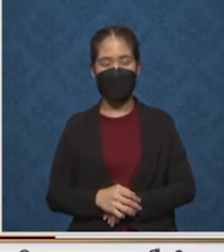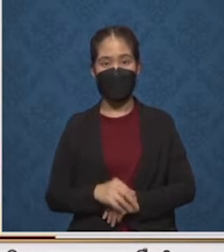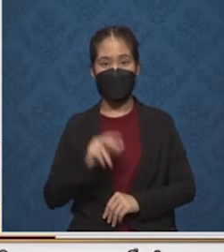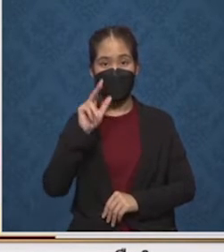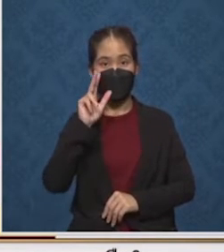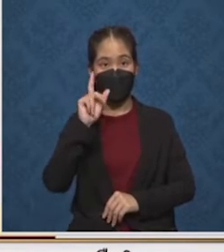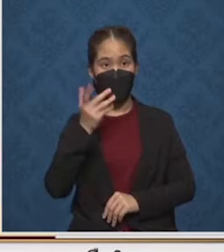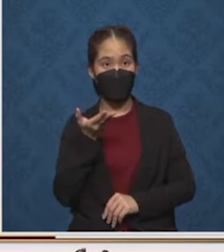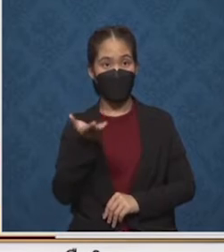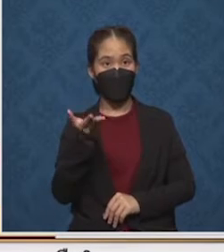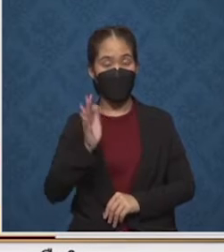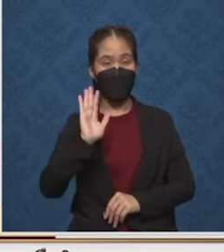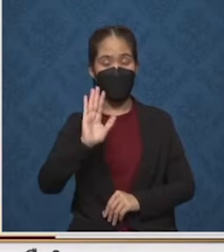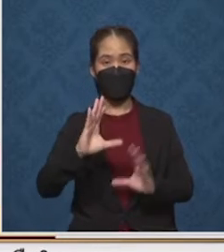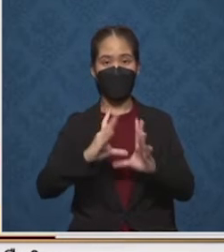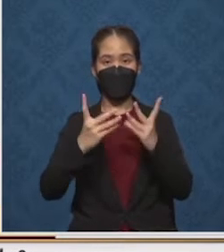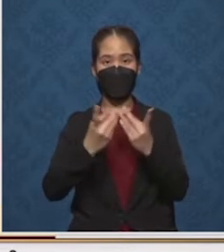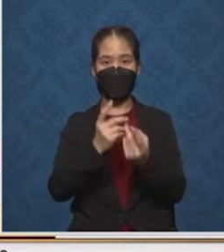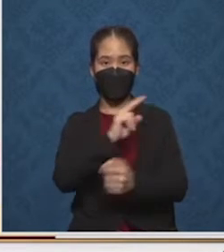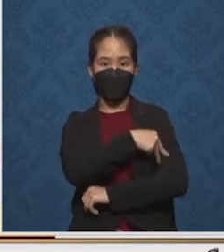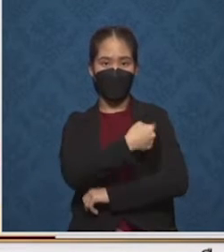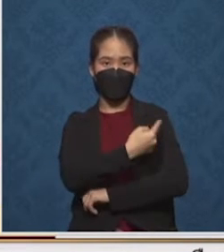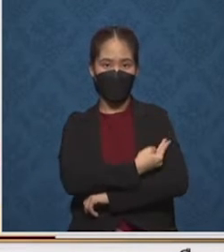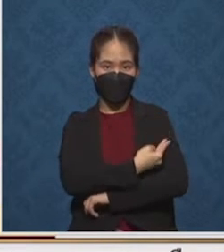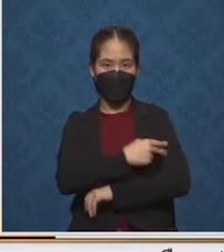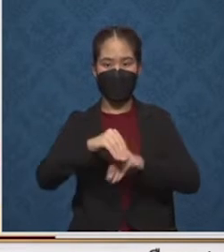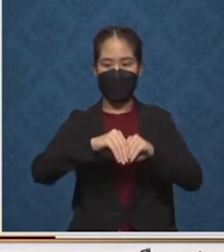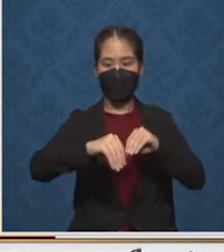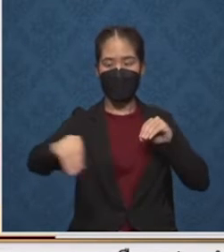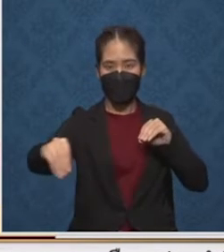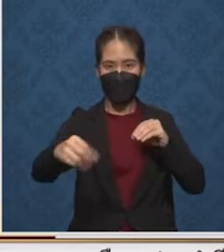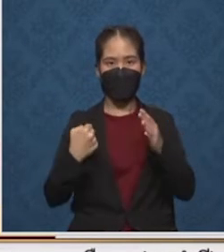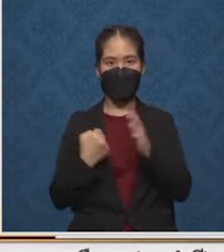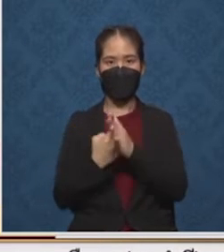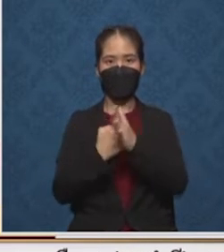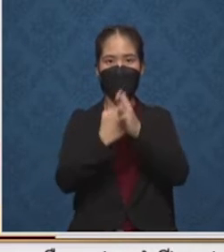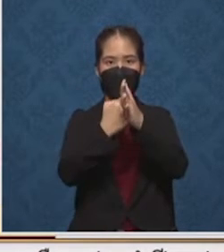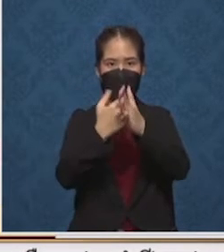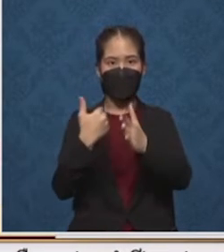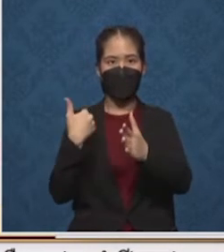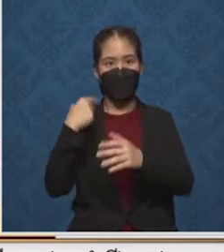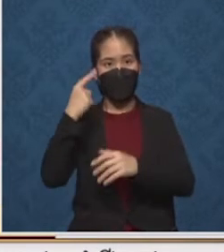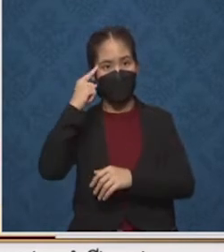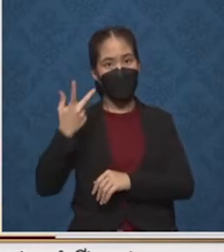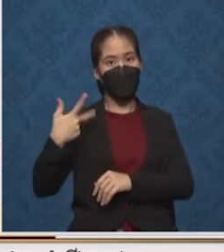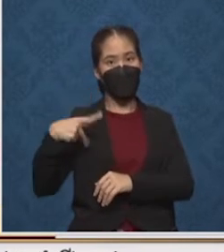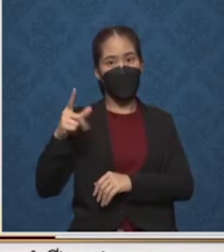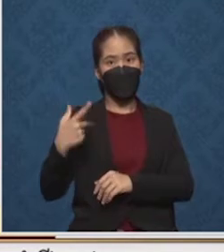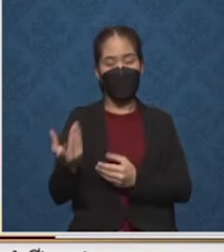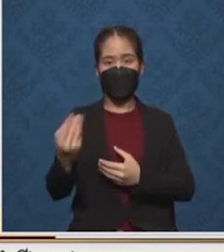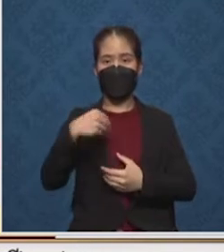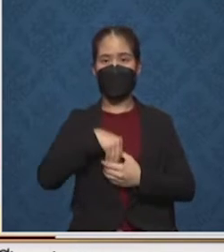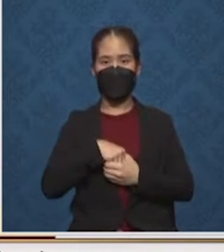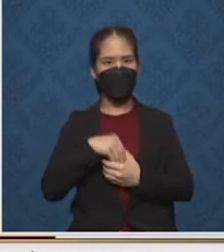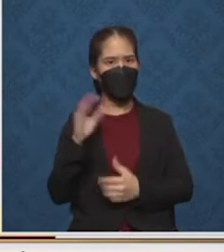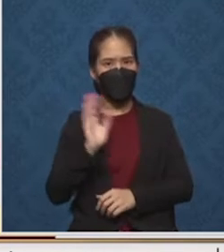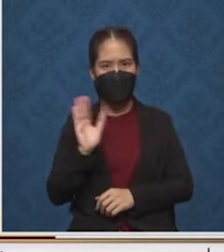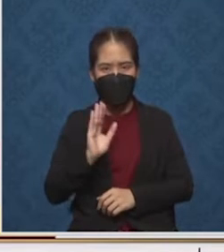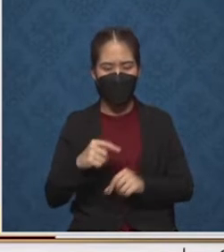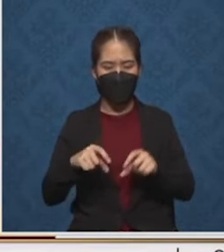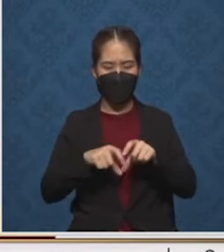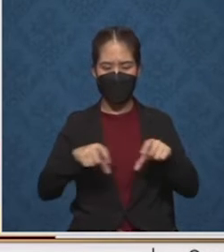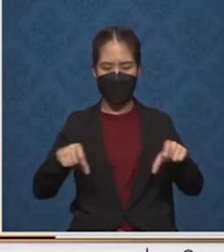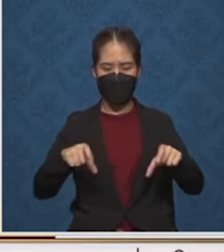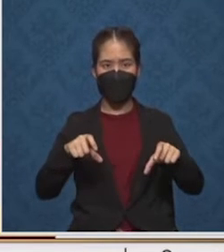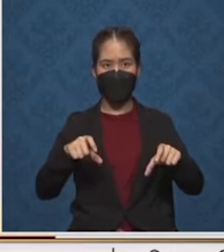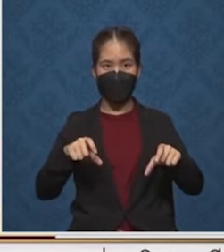เรียกร้องของชมรมแพทย์ชนบทที่เข้าต่อสู้ฮะซึ่งเขาถูกกล่าวหาว่ามีผลประโยชน์ๆนะครับชุดนี้นะครับ